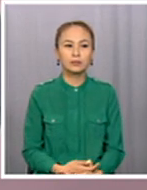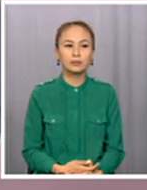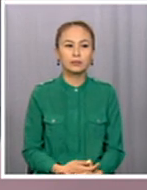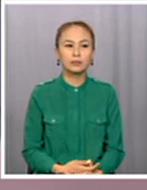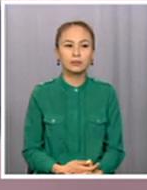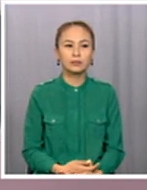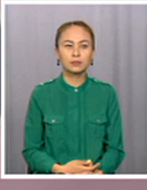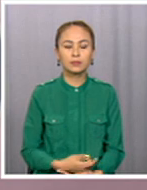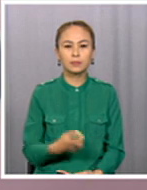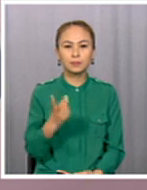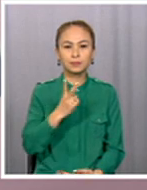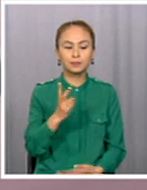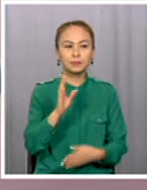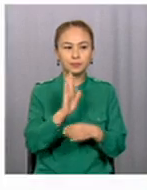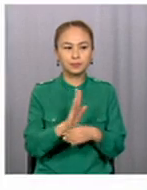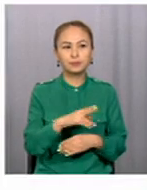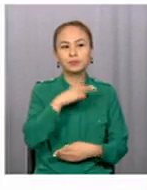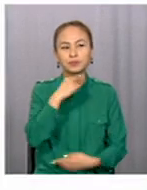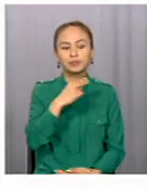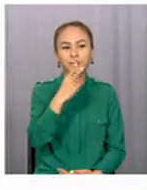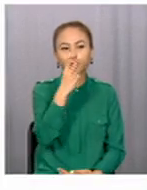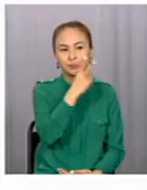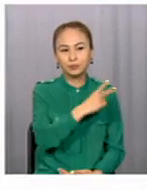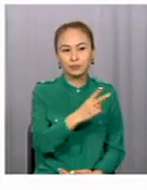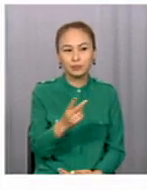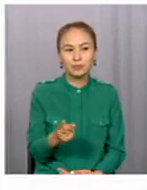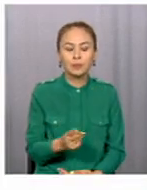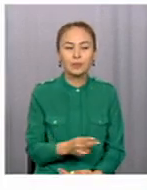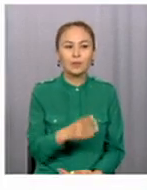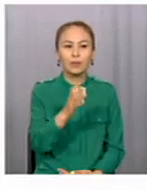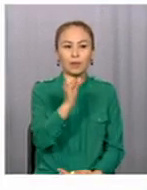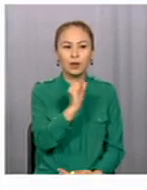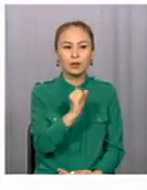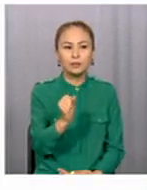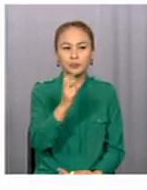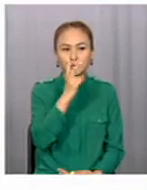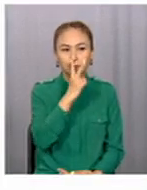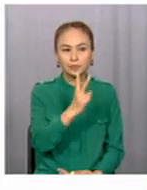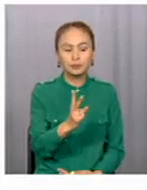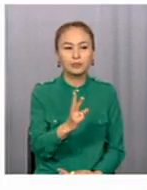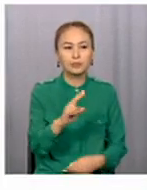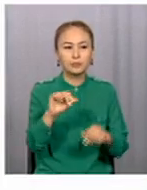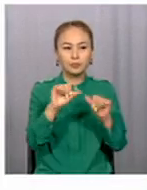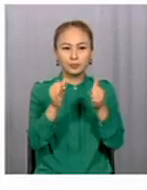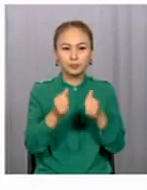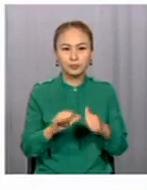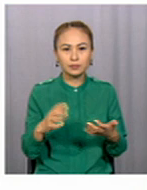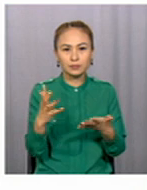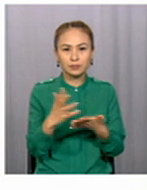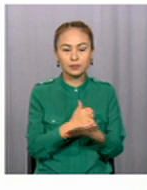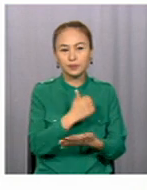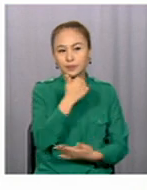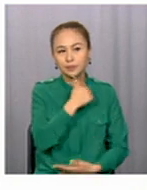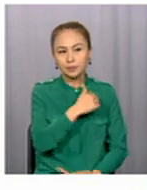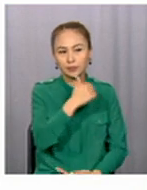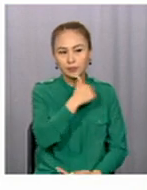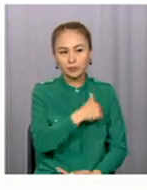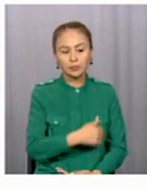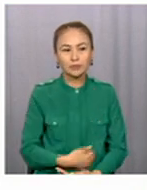Екінші тапсырмаға назарымызды аударайық. А нұсқасы шаршылардың периметрін табыңдар.